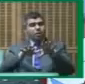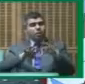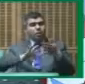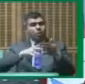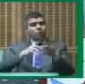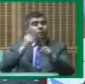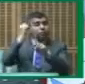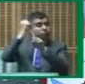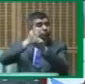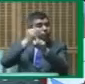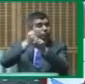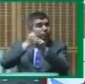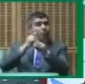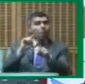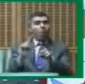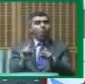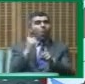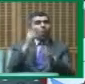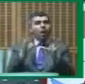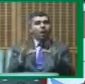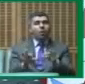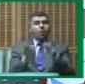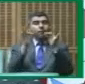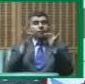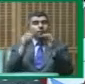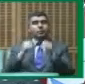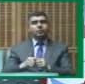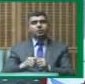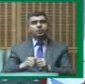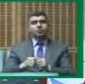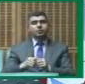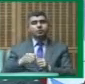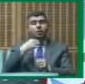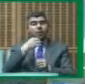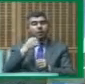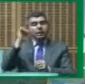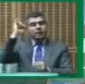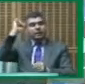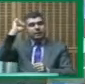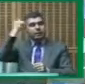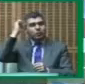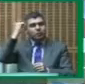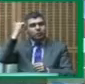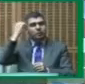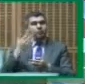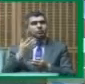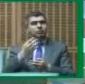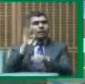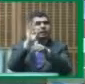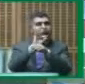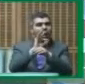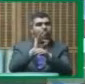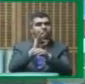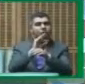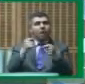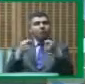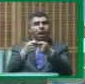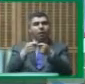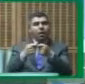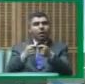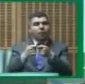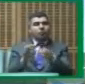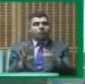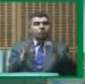نقوم بها. الإجراء الأول هو ما سميتموه بالتكوين من أجل الإدماج أو التدريب من أجل